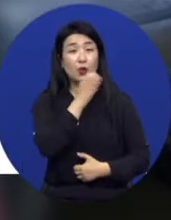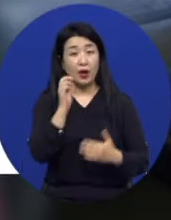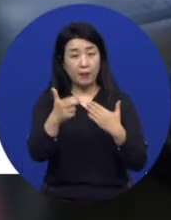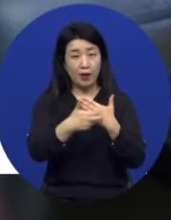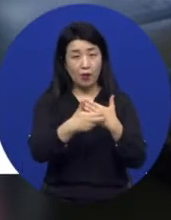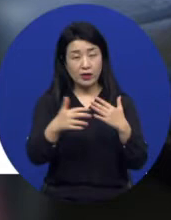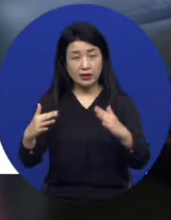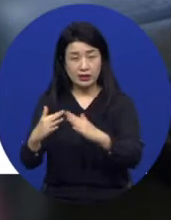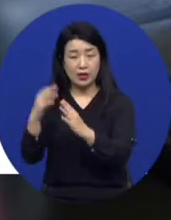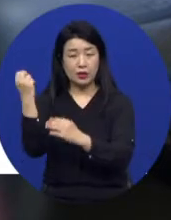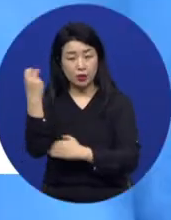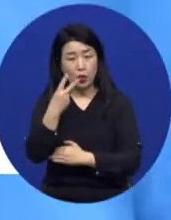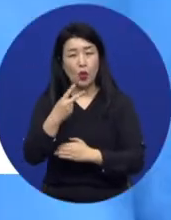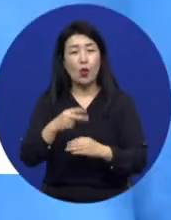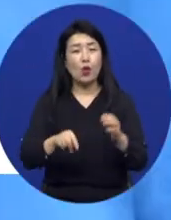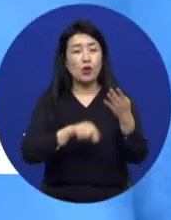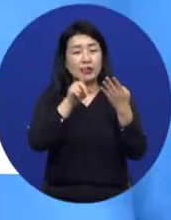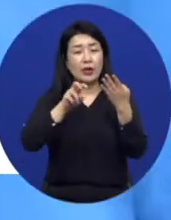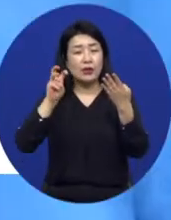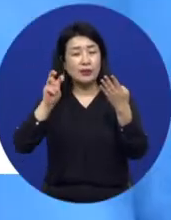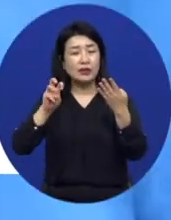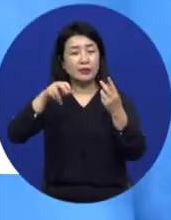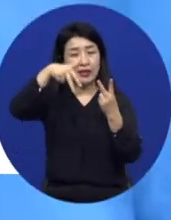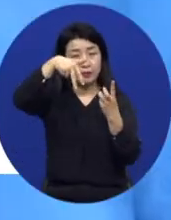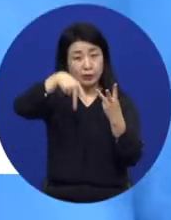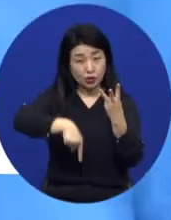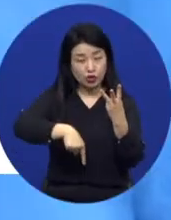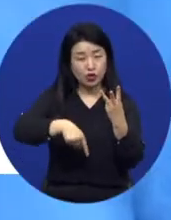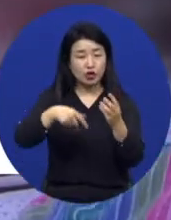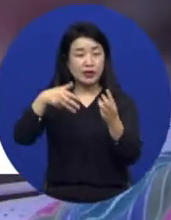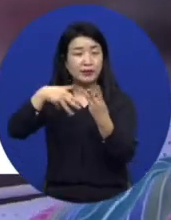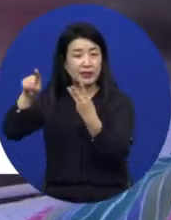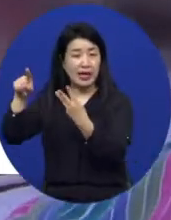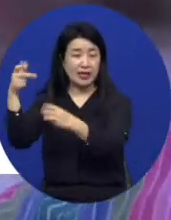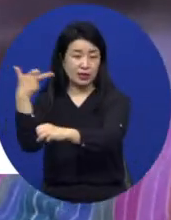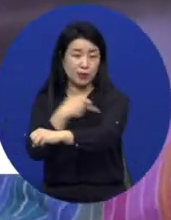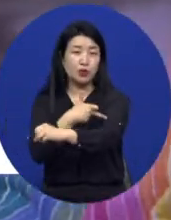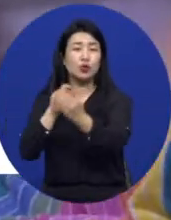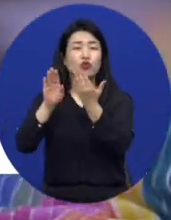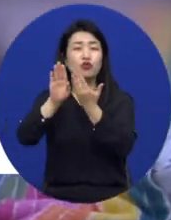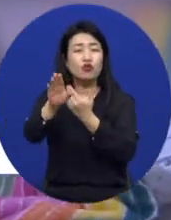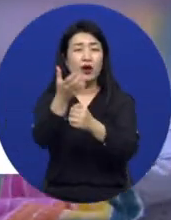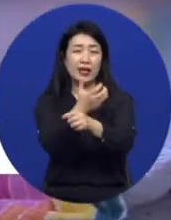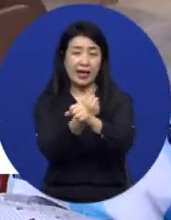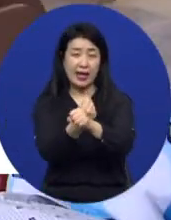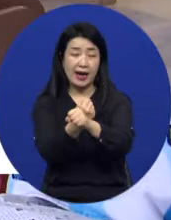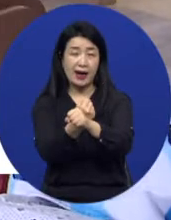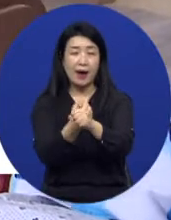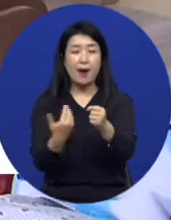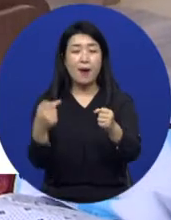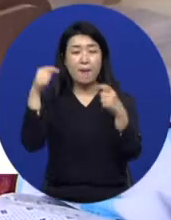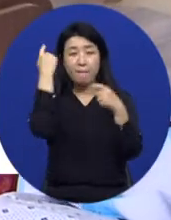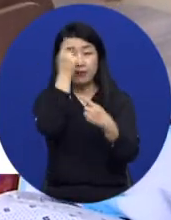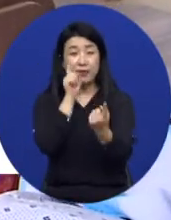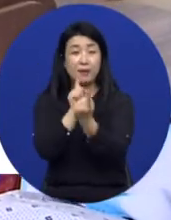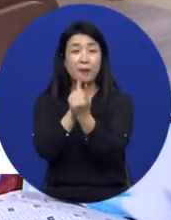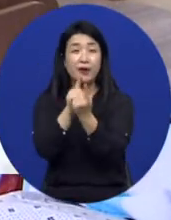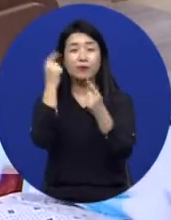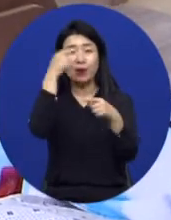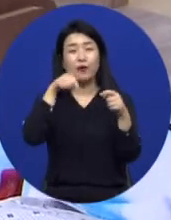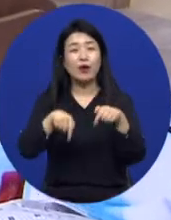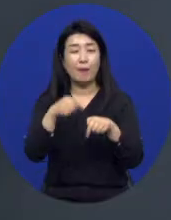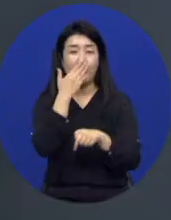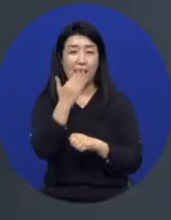요양병원과 시설에서는 오는 30일부터 3주 동안 백신 3차 접종자의 경우 사전 예약을 통해 접촉 면회도 할수